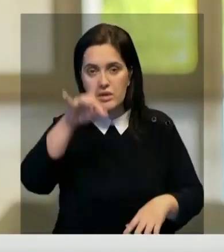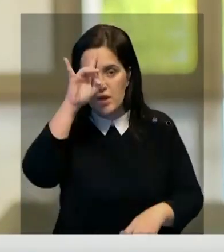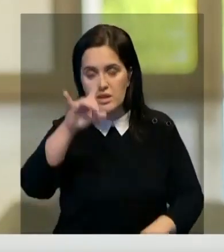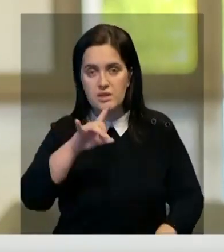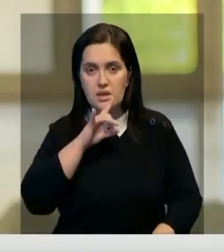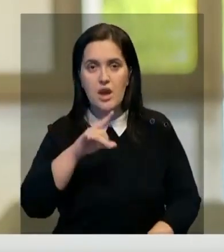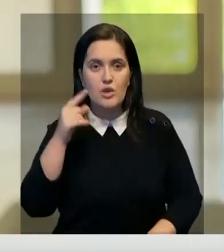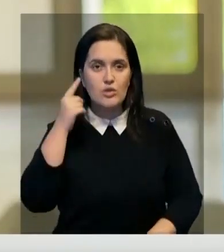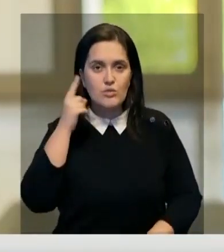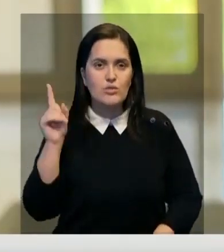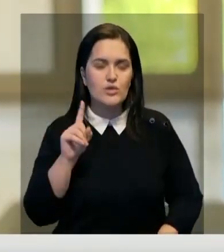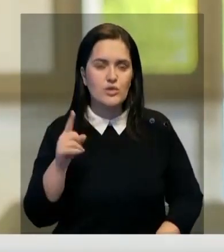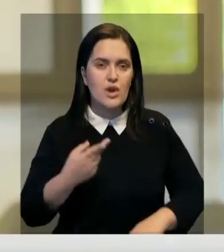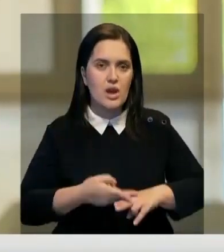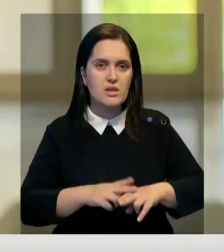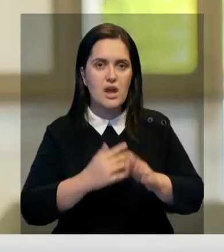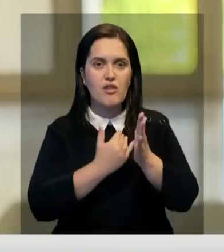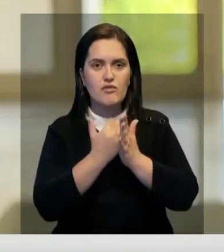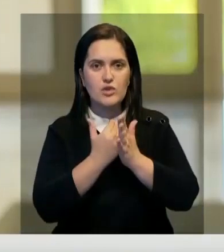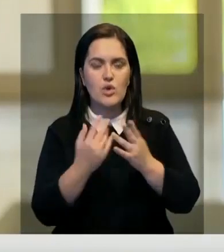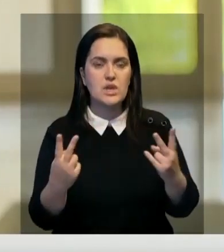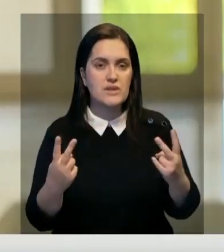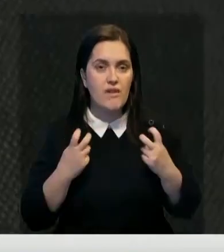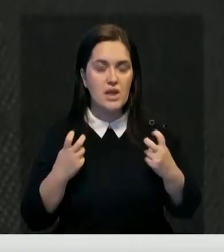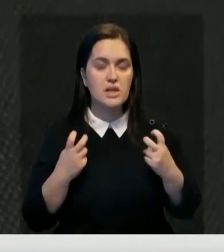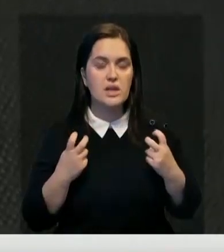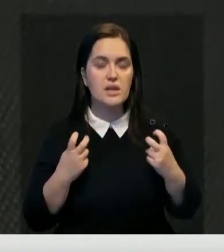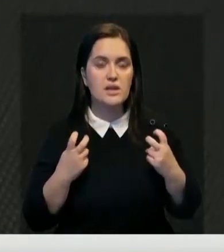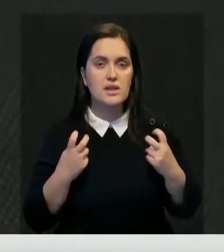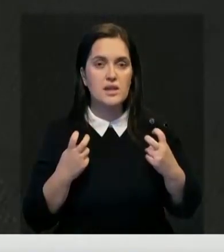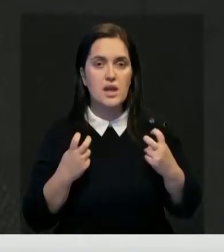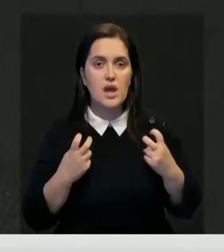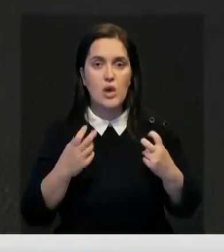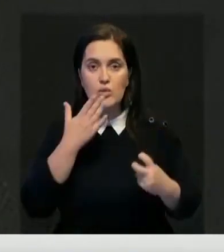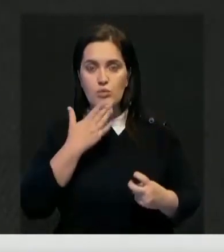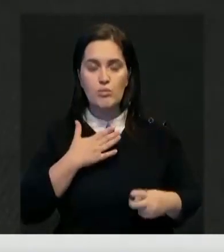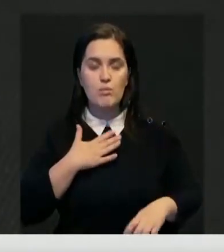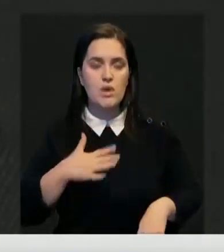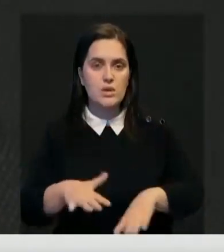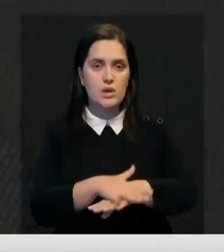Я думаю, это высокое звание, это прежде всего любовь народа.